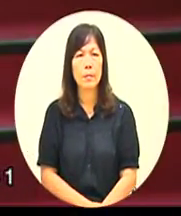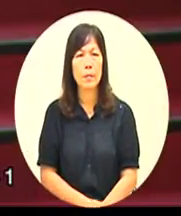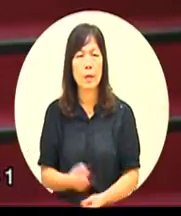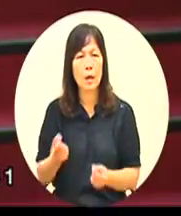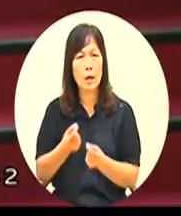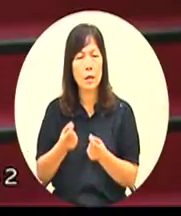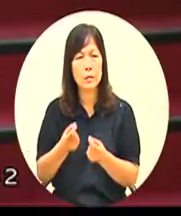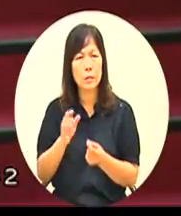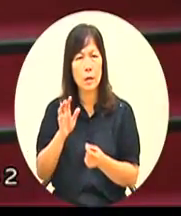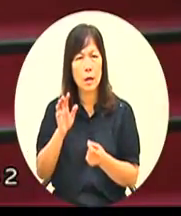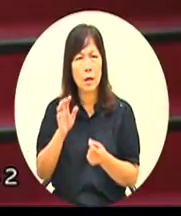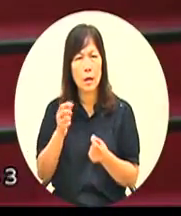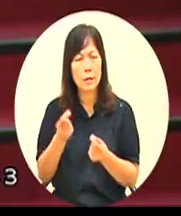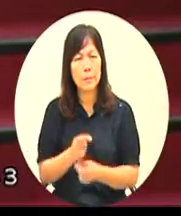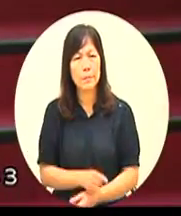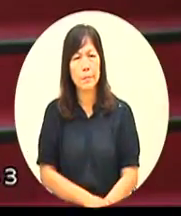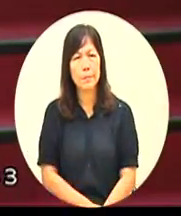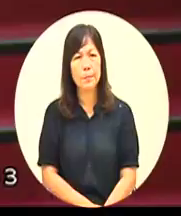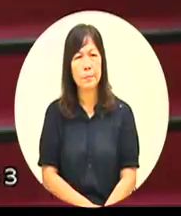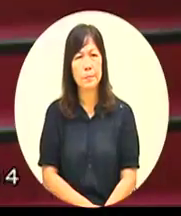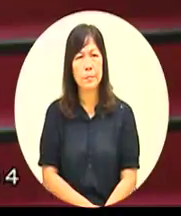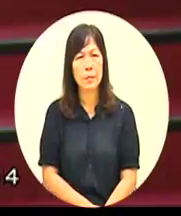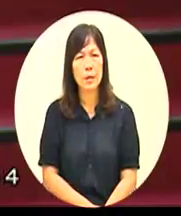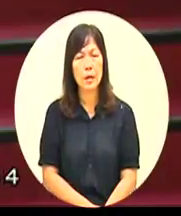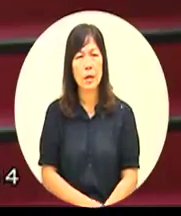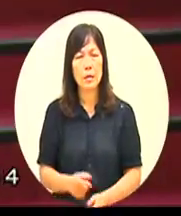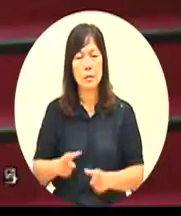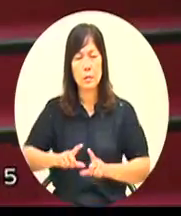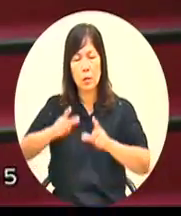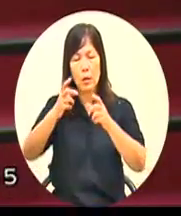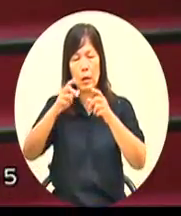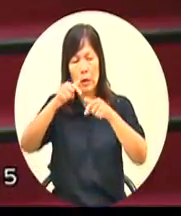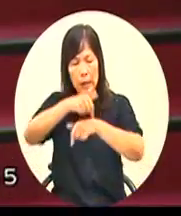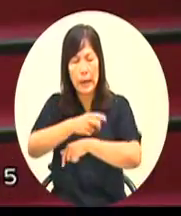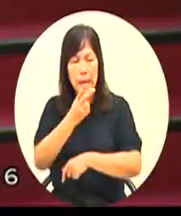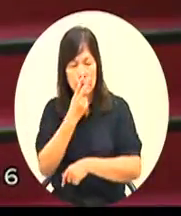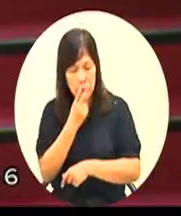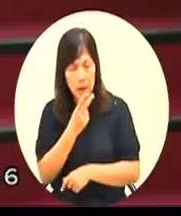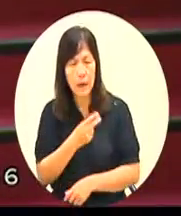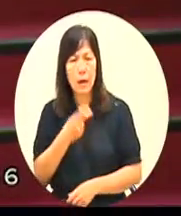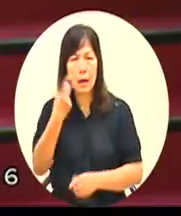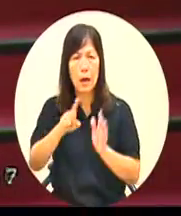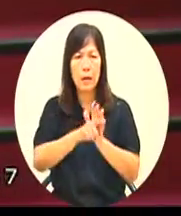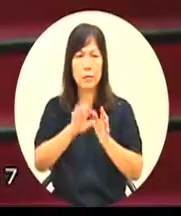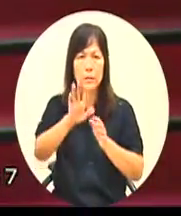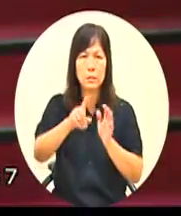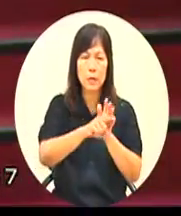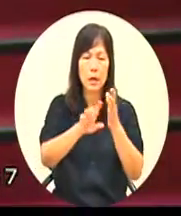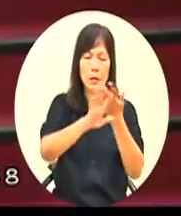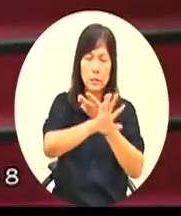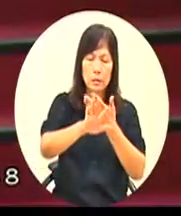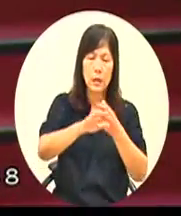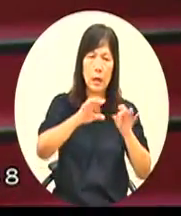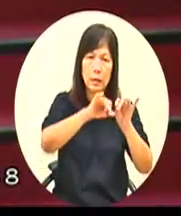像这个东南亚，或者是呢萨摩亚这一带